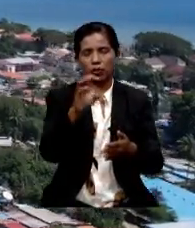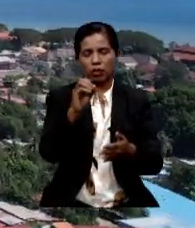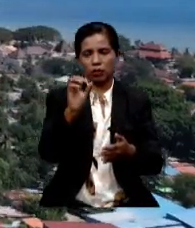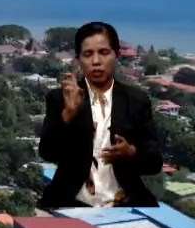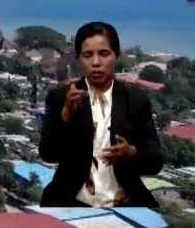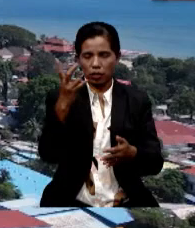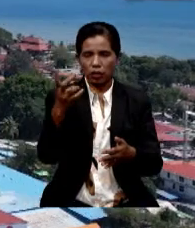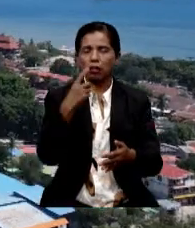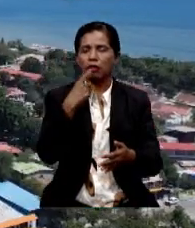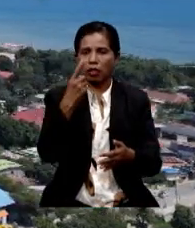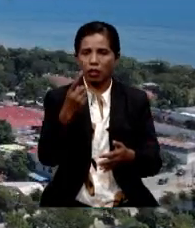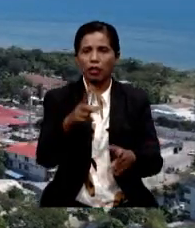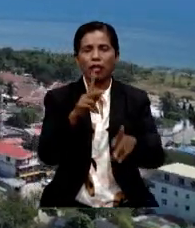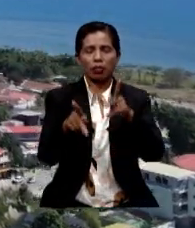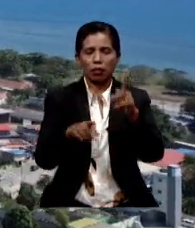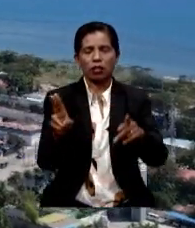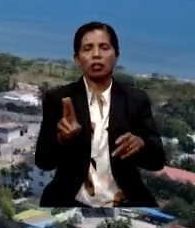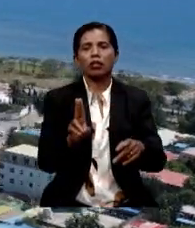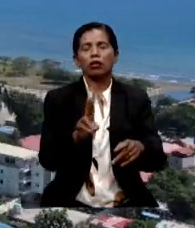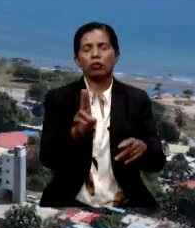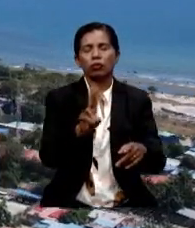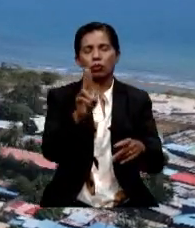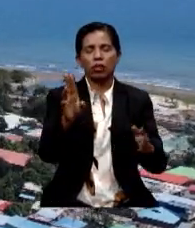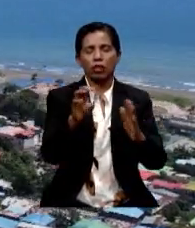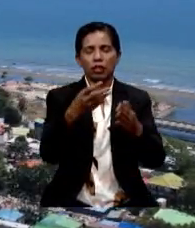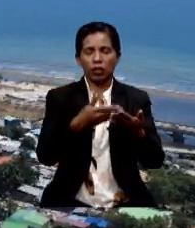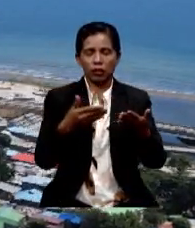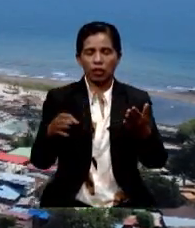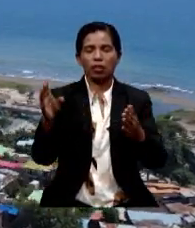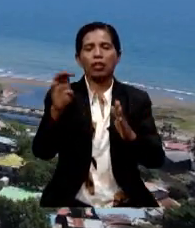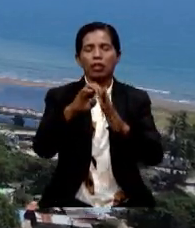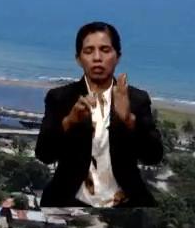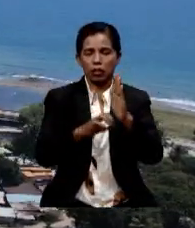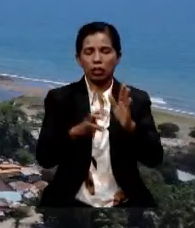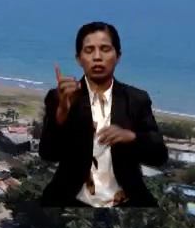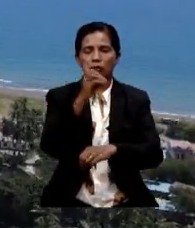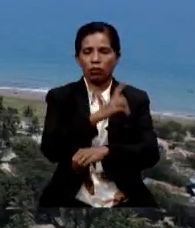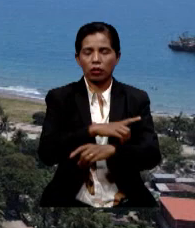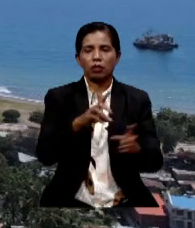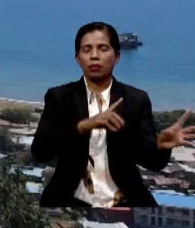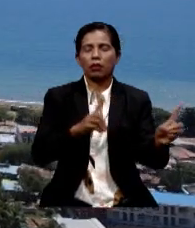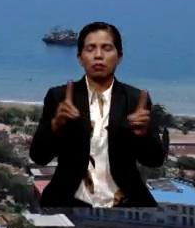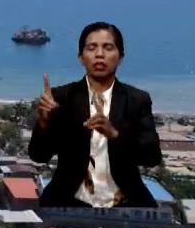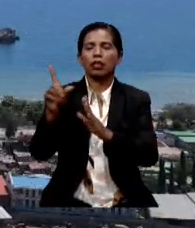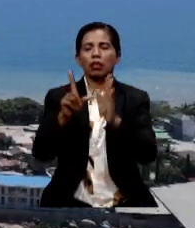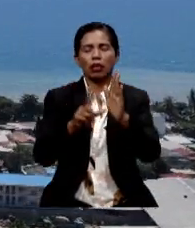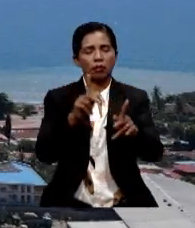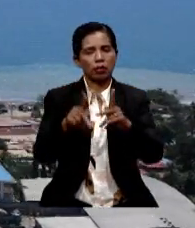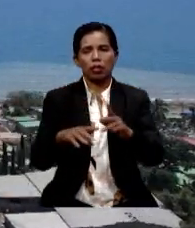2017 ne de en kata em ne be mak ukupa sasan estar ni anto lorong ida maka implementa le ne em asane la hidir